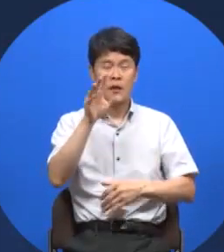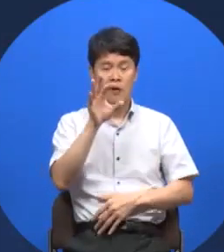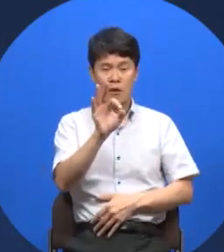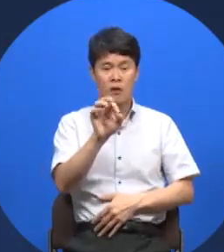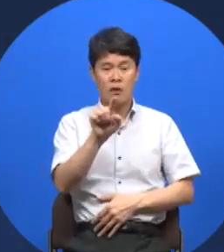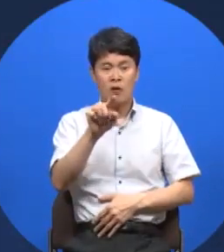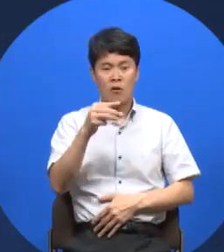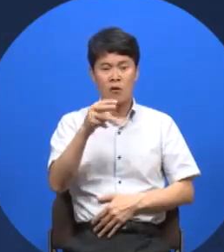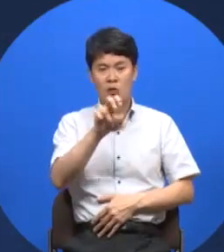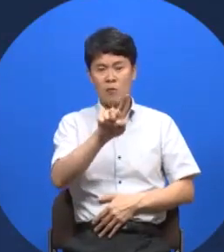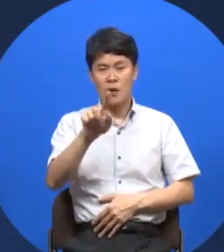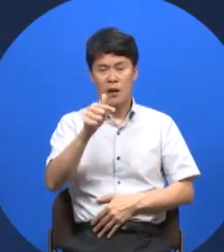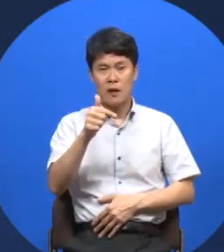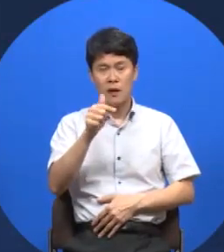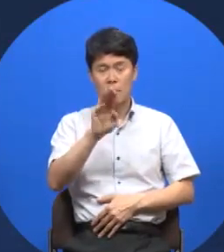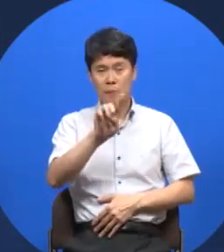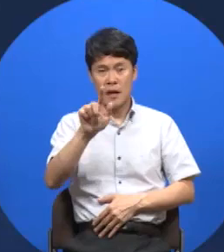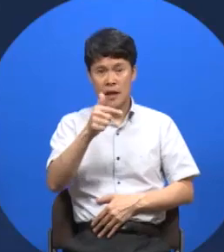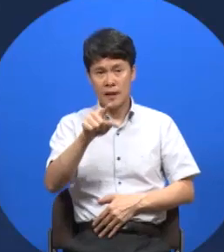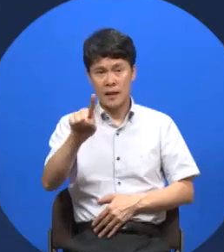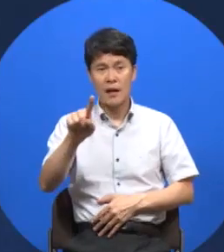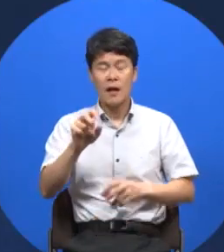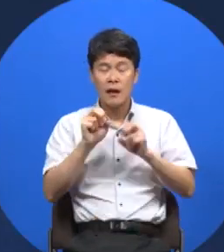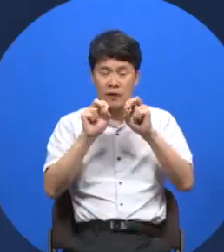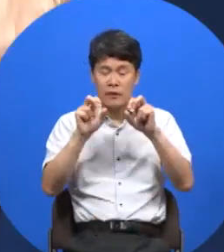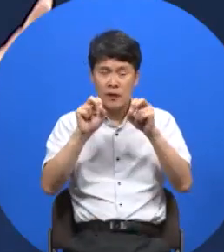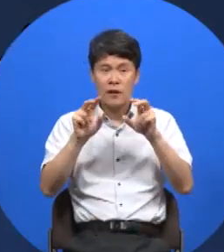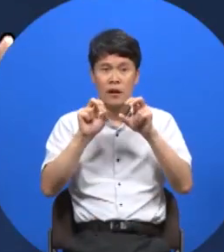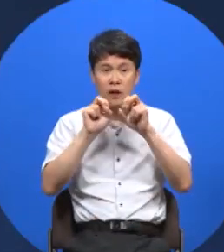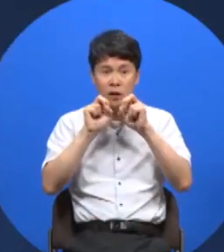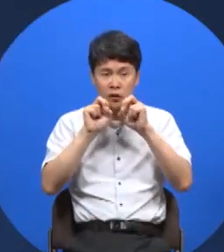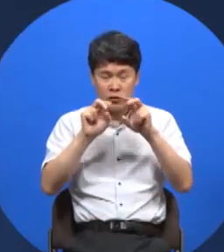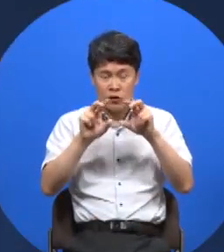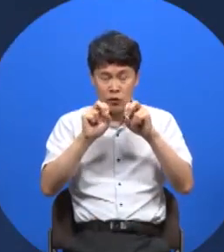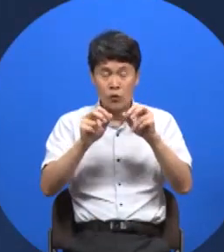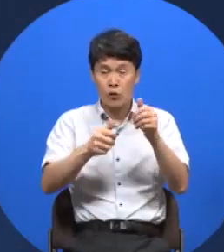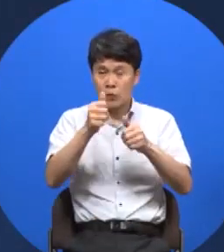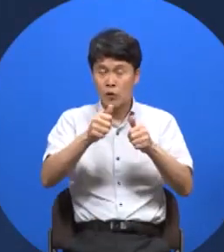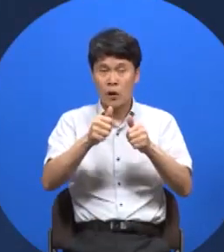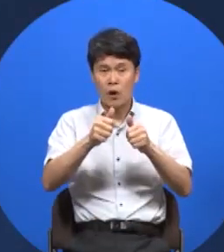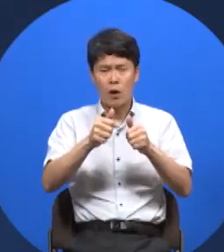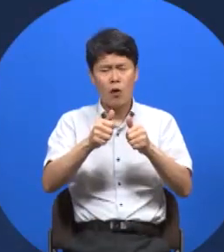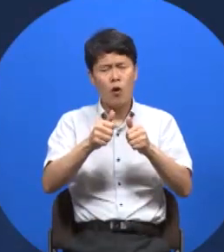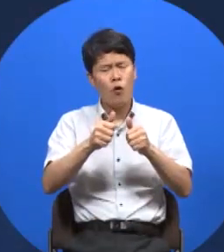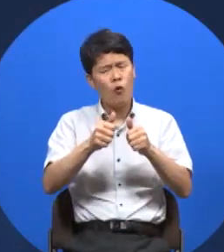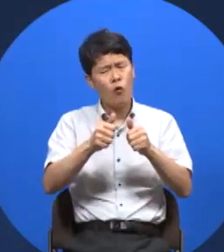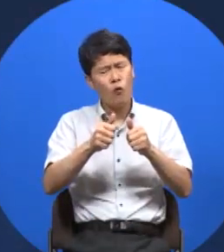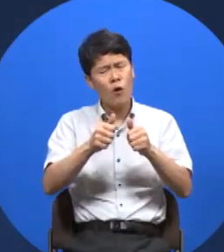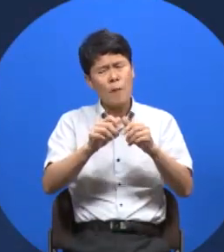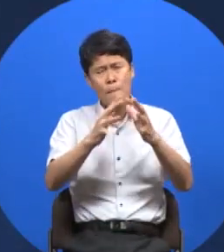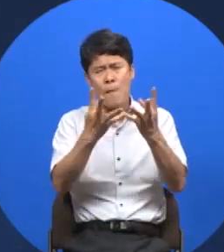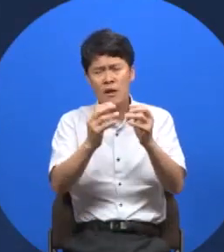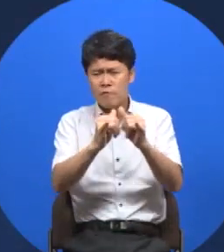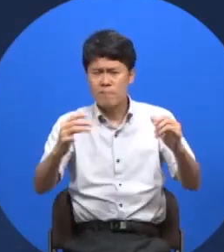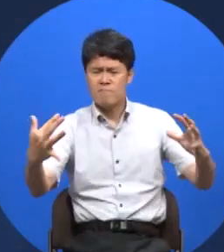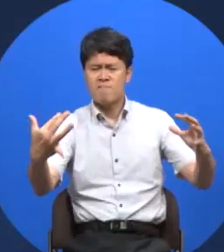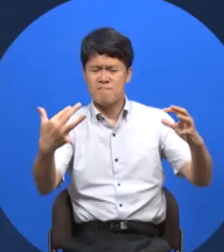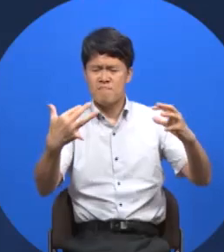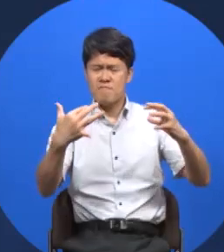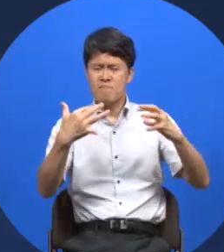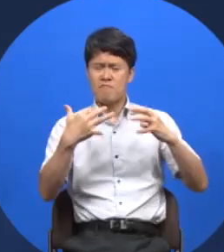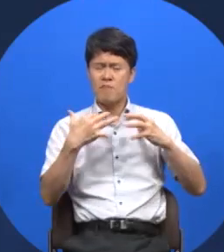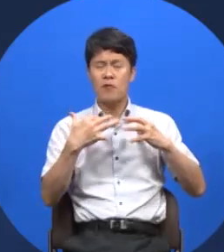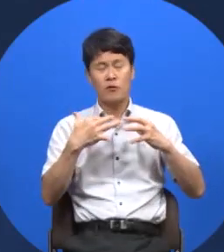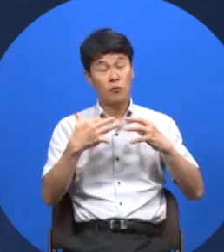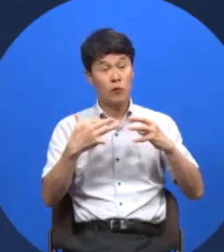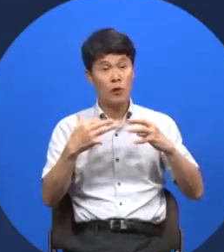세계 선교 대회가 열립니다. 수만 명의 젊은이들이 모이는 아주 큰 선교 집회입니다. 이